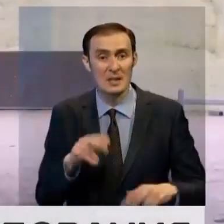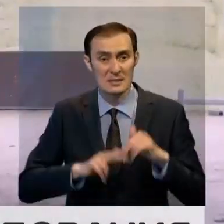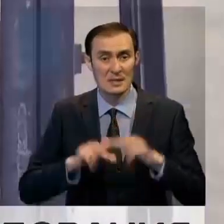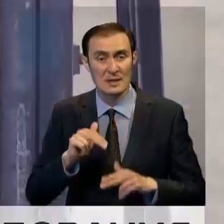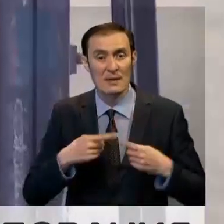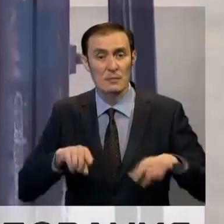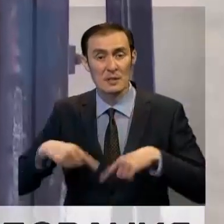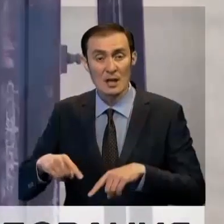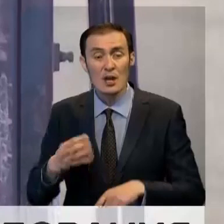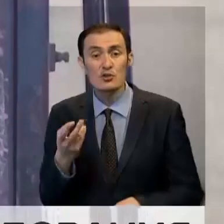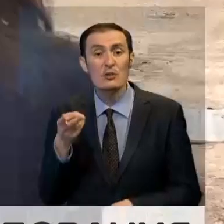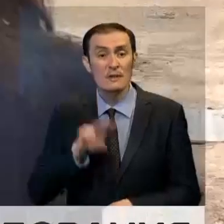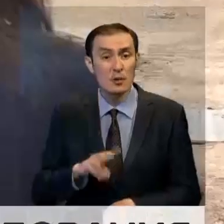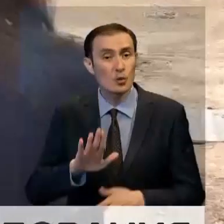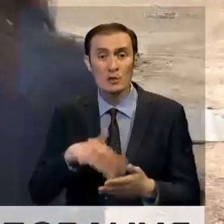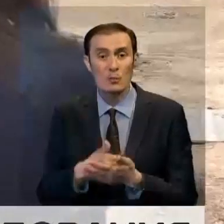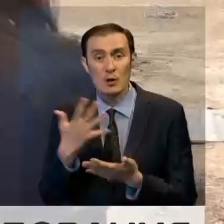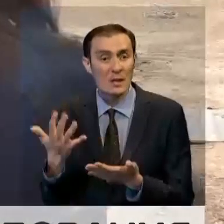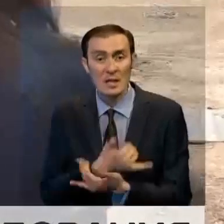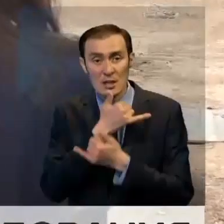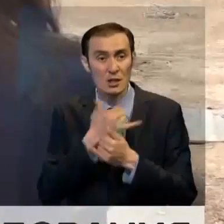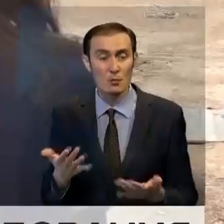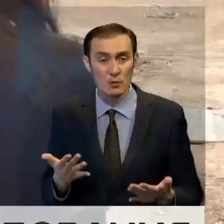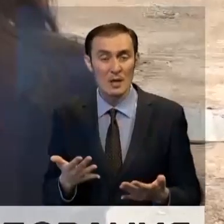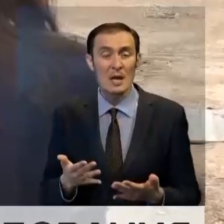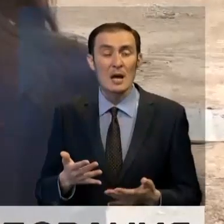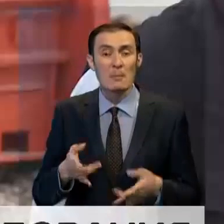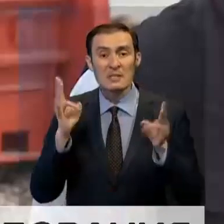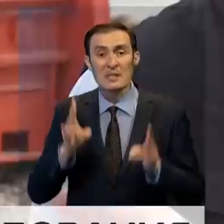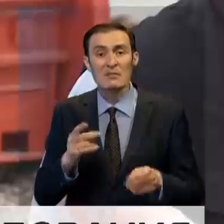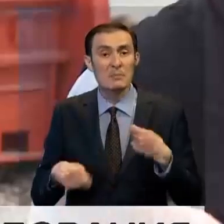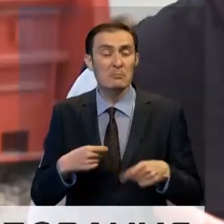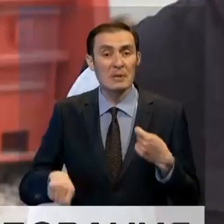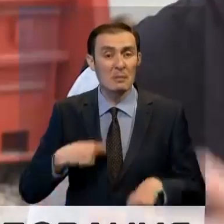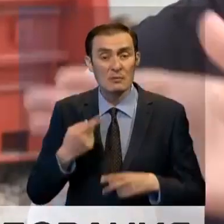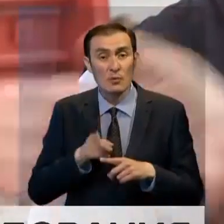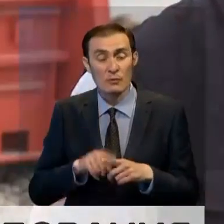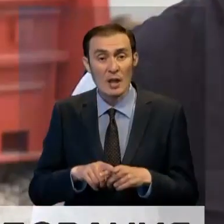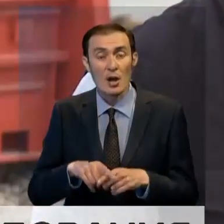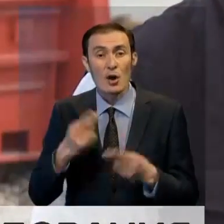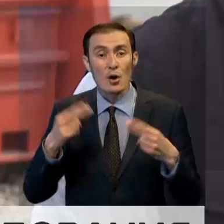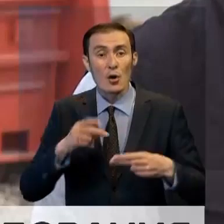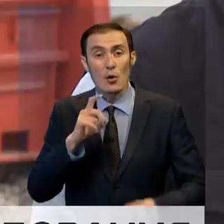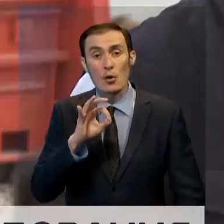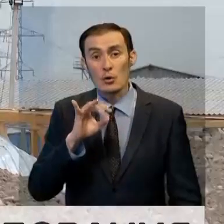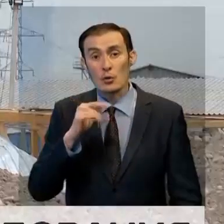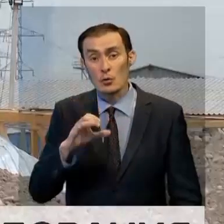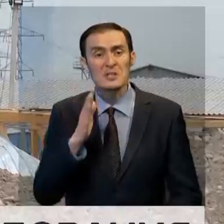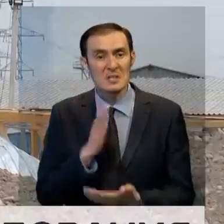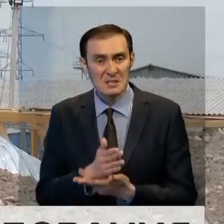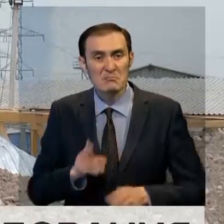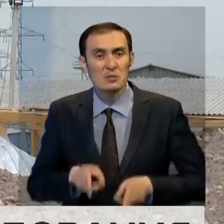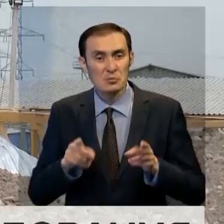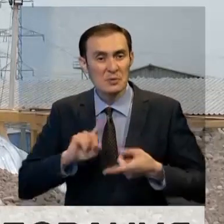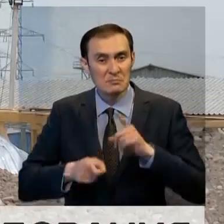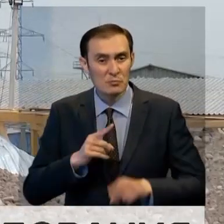строительные объекты. Еще две до сих пор не найдены. Пострадавший предприниматель заявил, что на Хургосе действует организованная